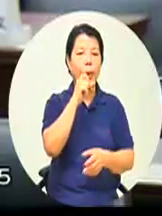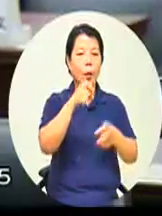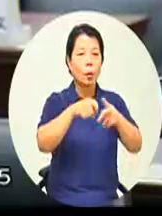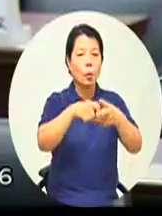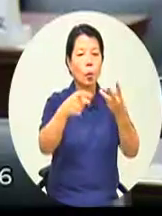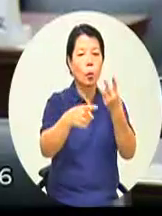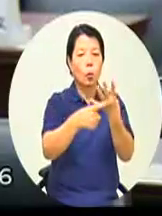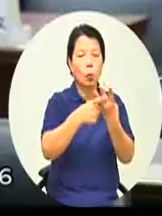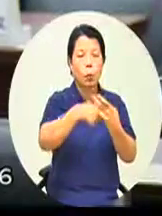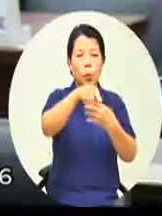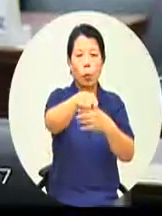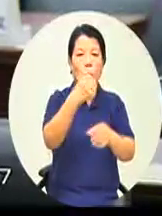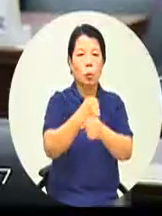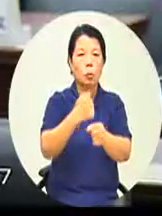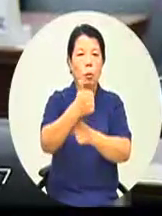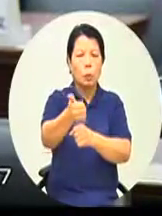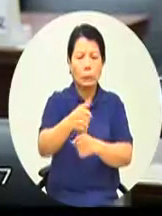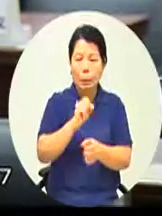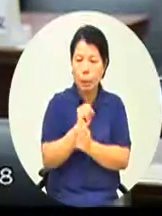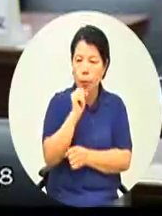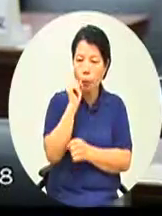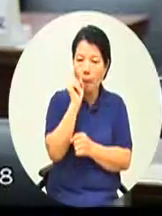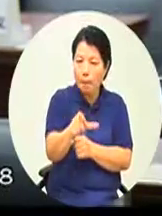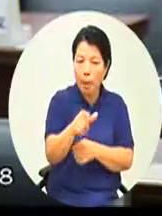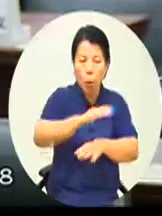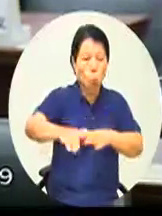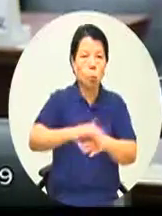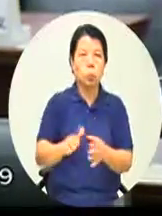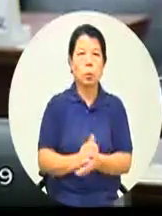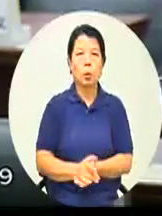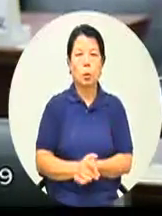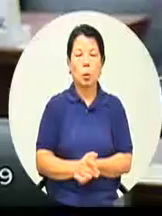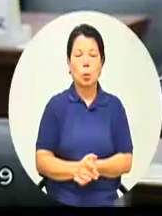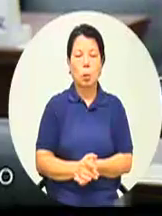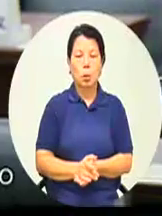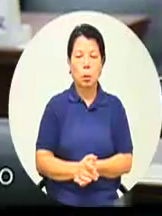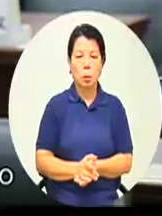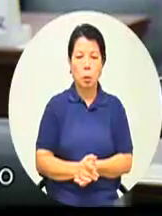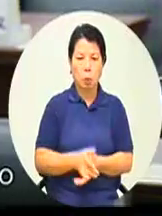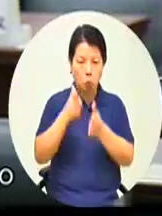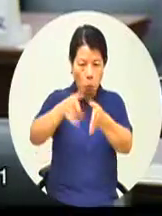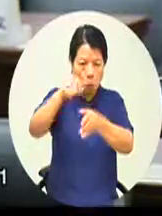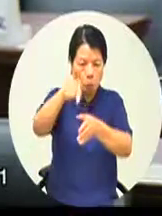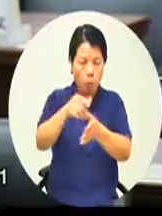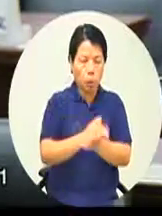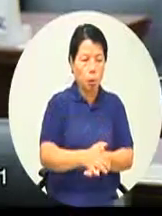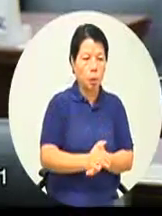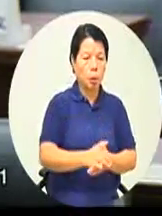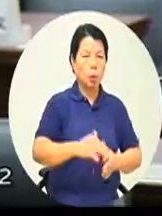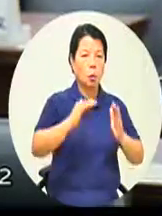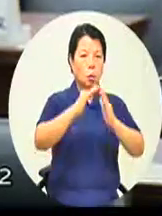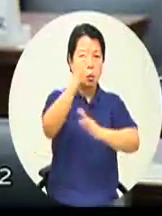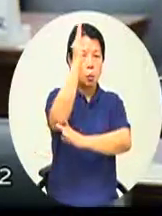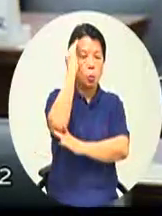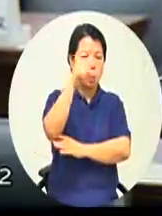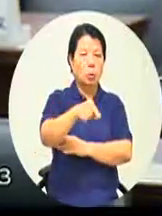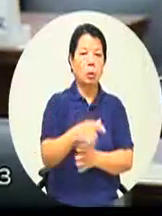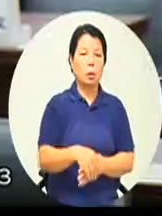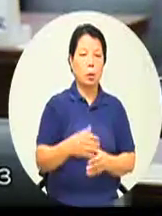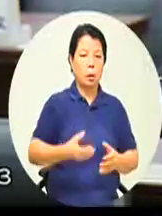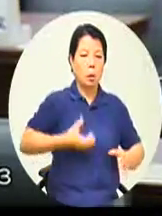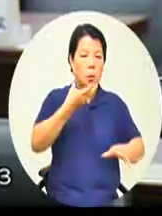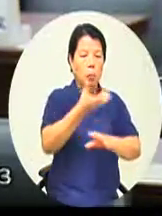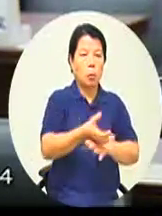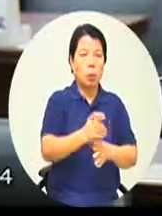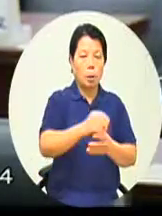便。唔过大家拢去买，所以我对这点我希望讲，持有者爱搁伫这所在搁投资较